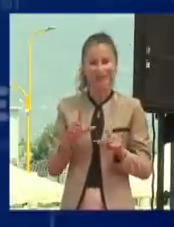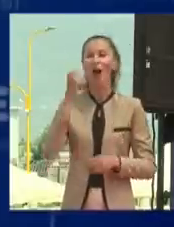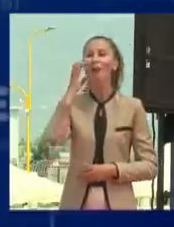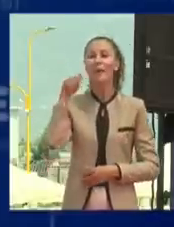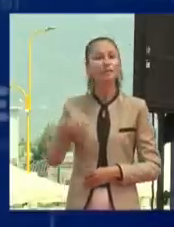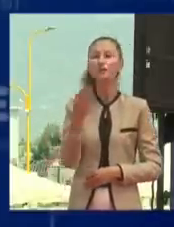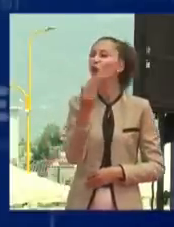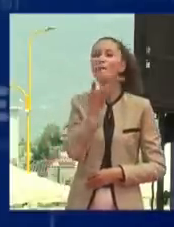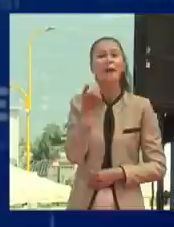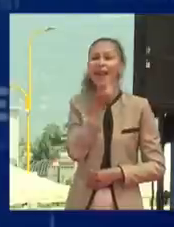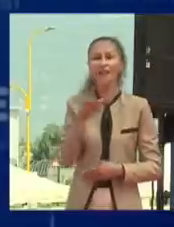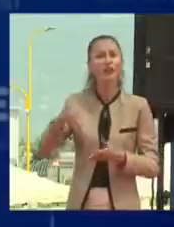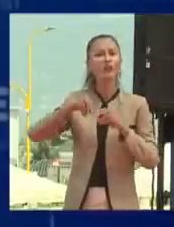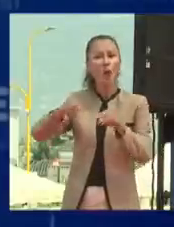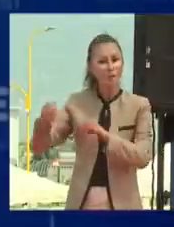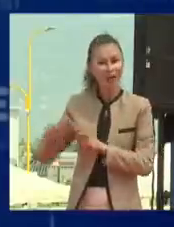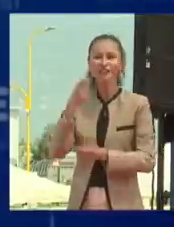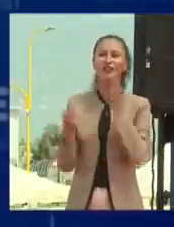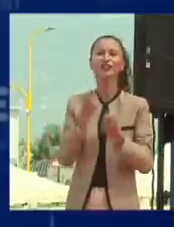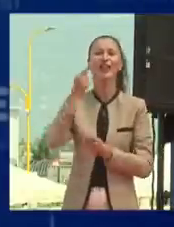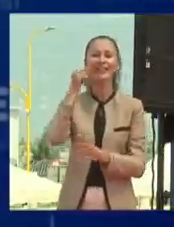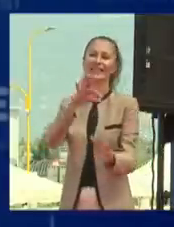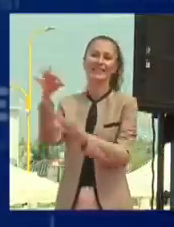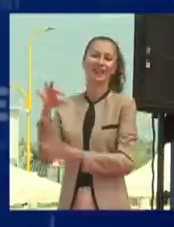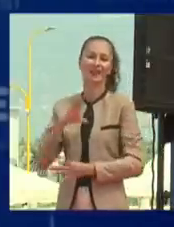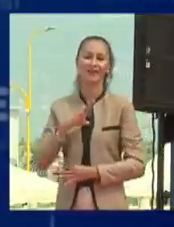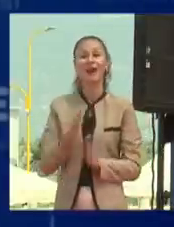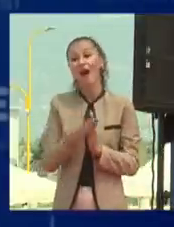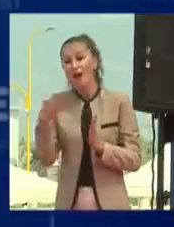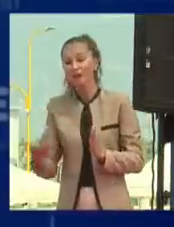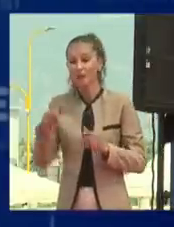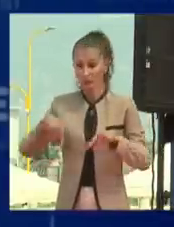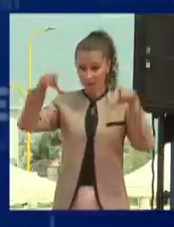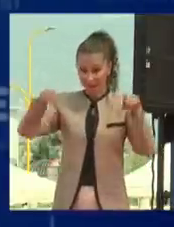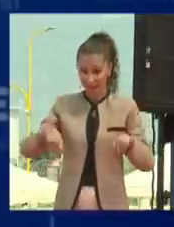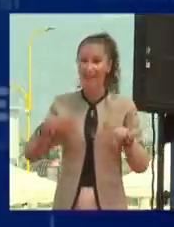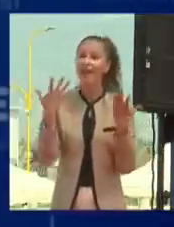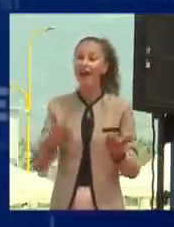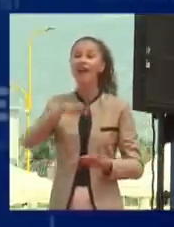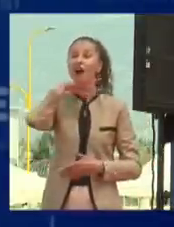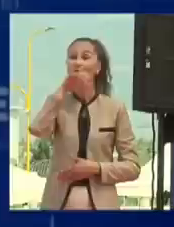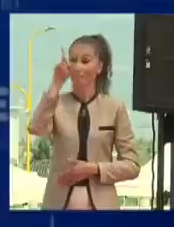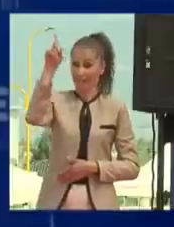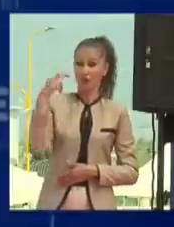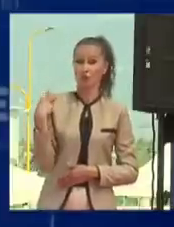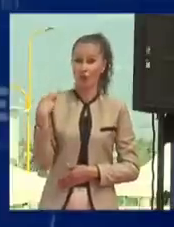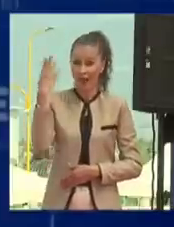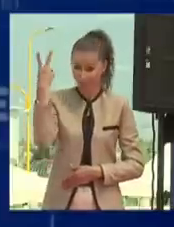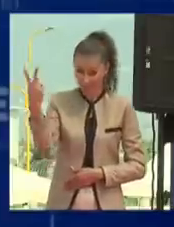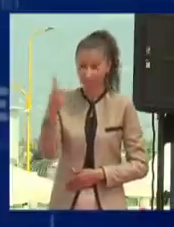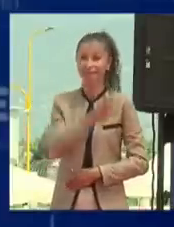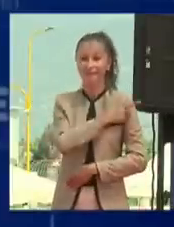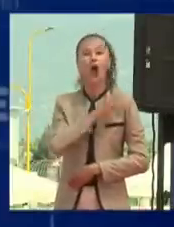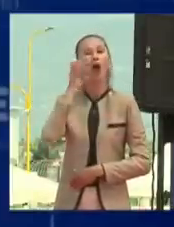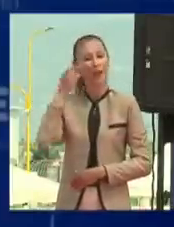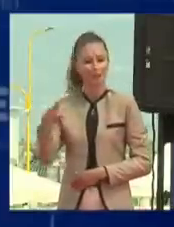Ödemiş'in çok bereketli toprakları ve çalışkan insanları var. Ayrıca bu tesis Eğer Avrupa'da bir numaraysa Ödemiş'te